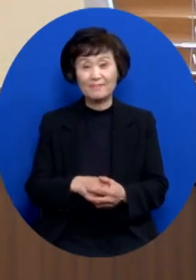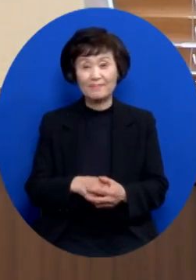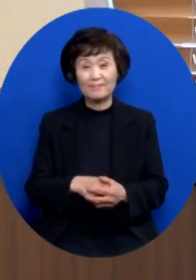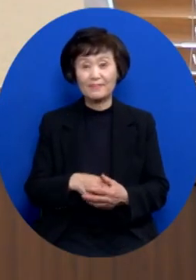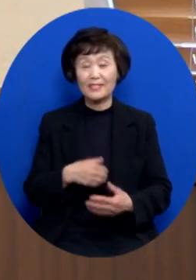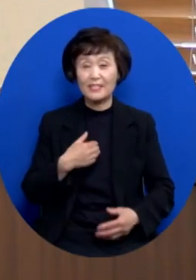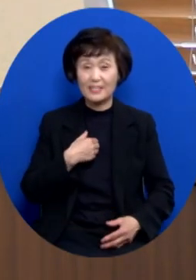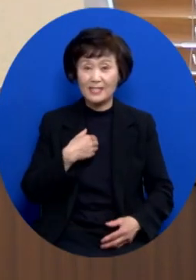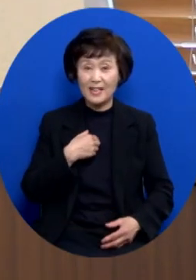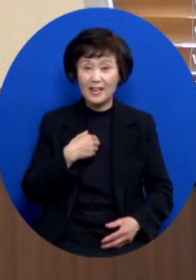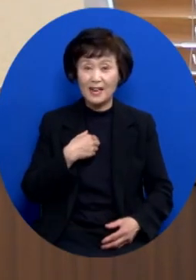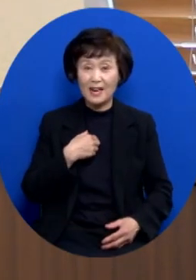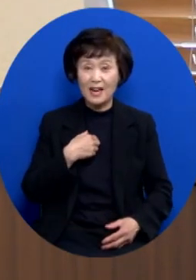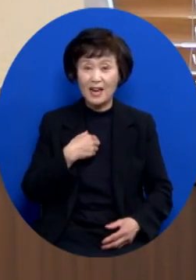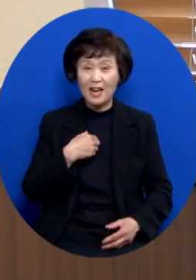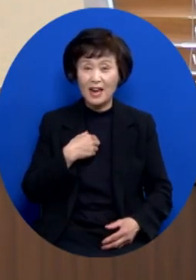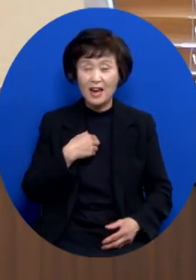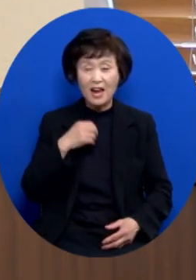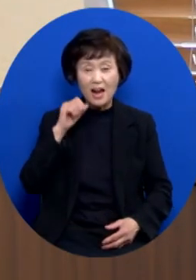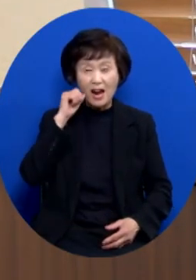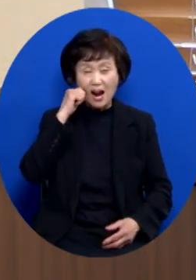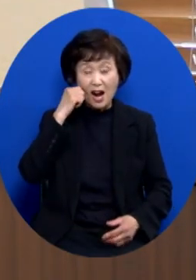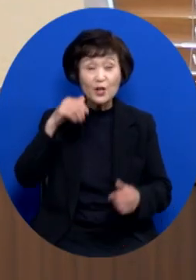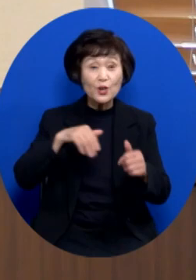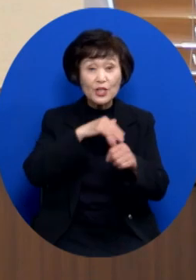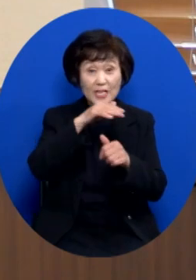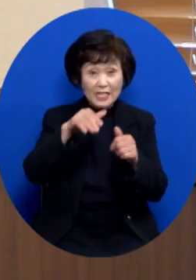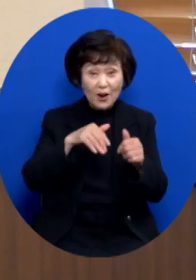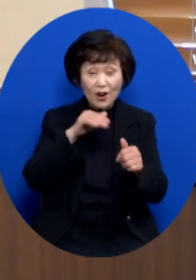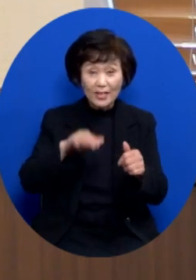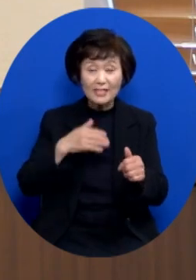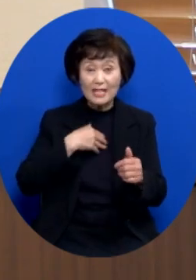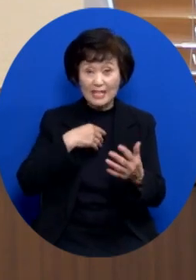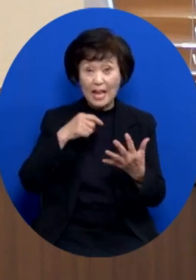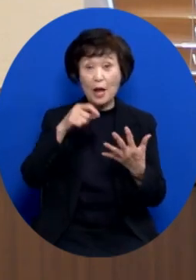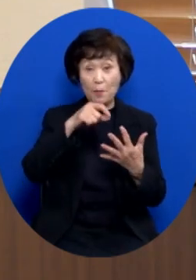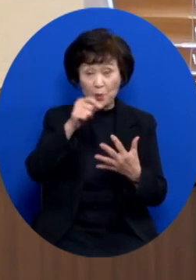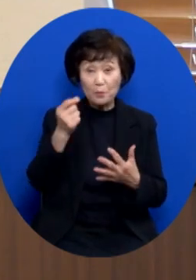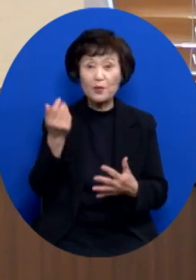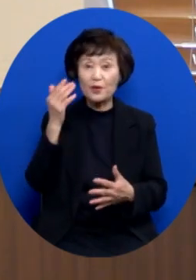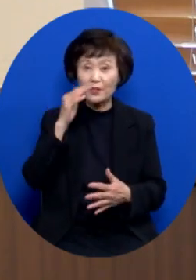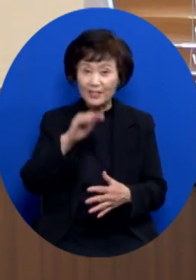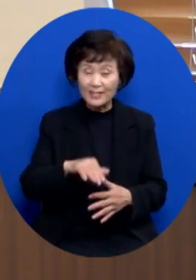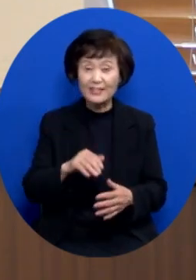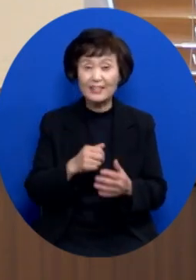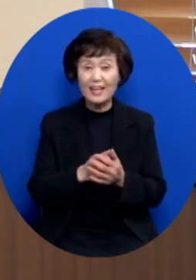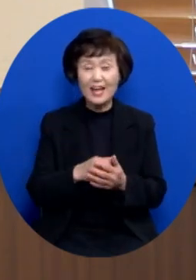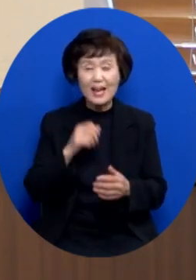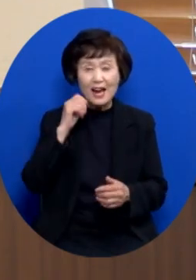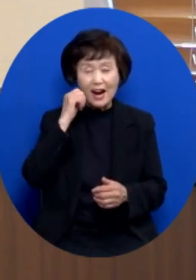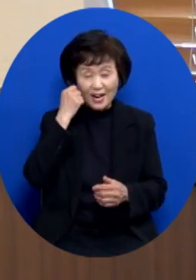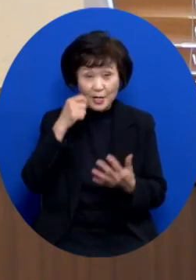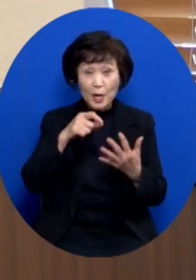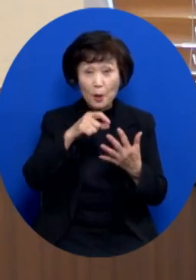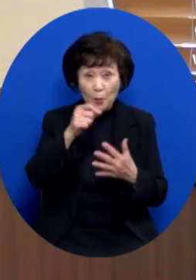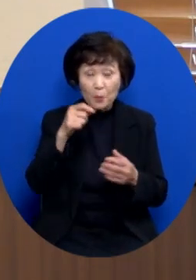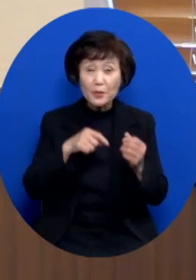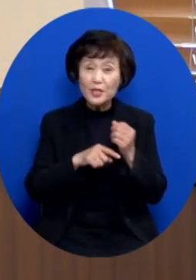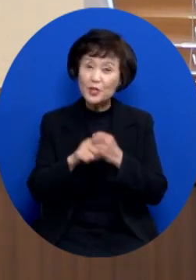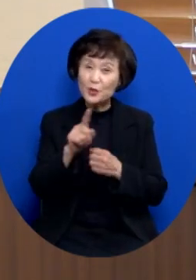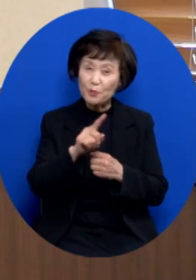제가 어려운 중에 이렇게 선출이 되었는데 넉넉히 되지 않고 어렵게 된 것은